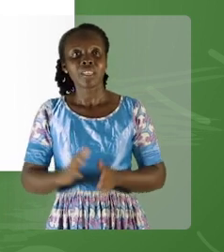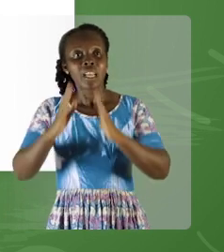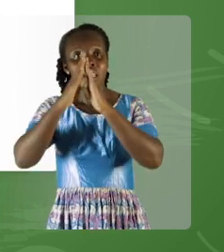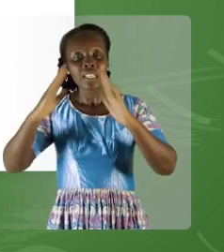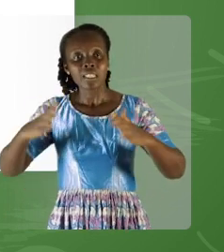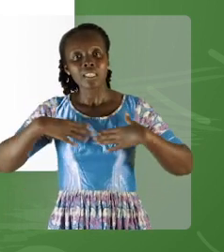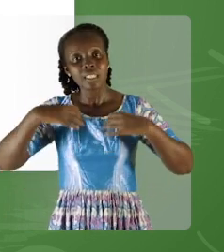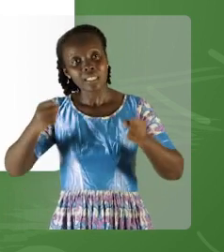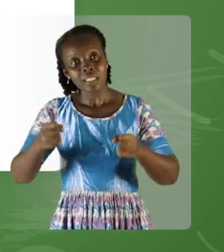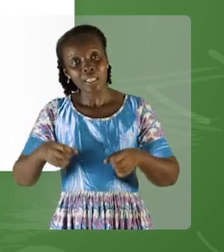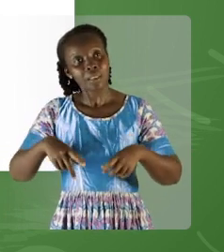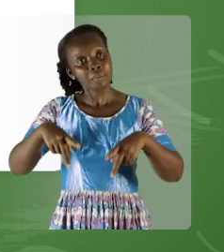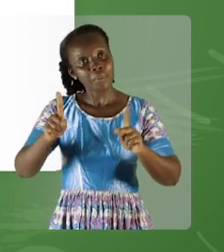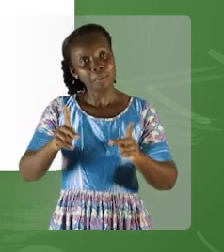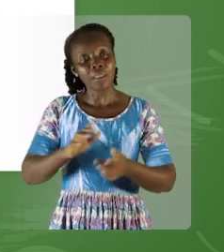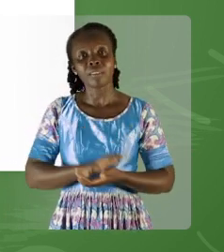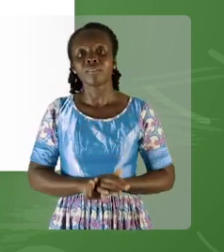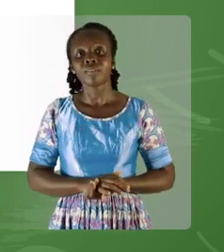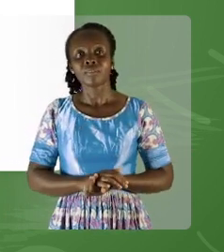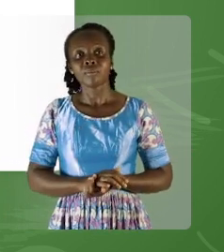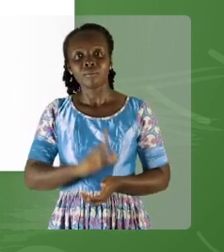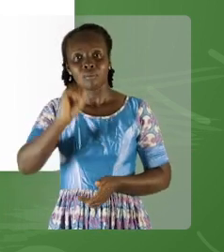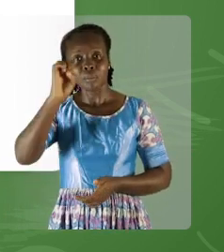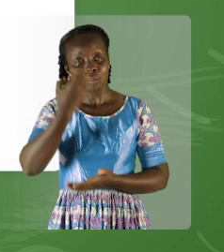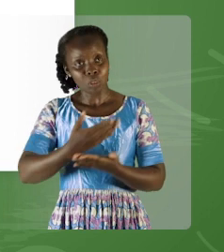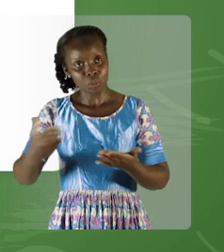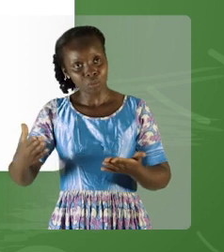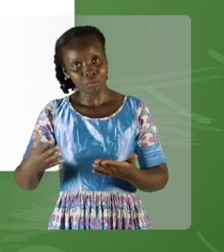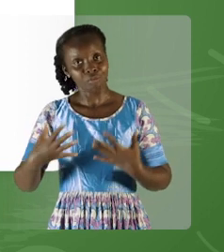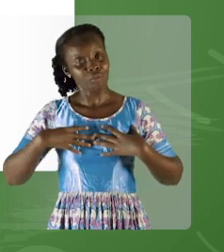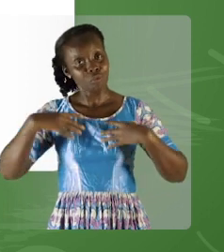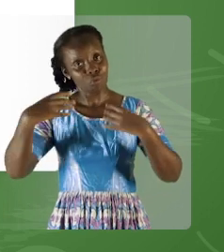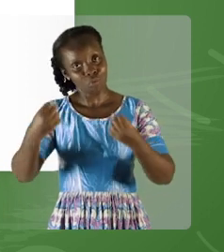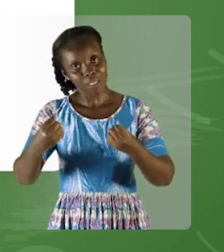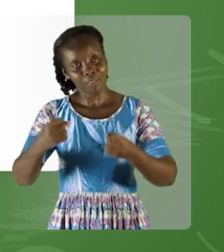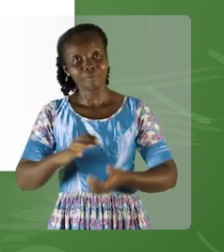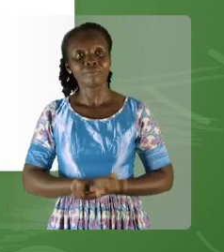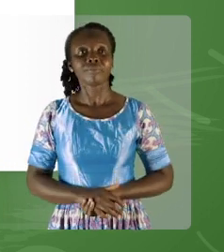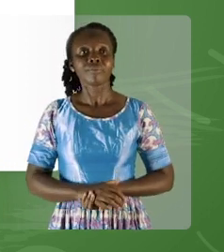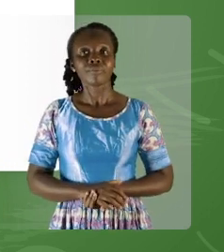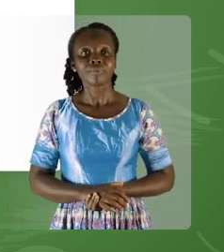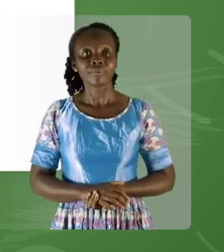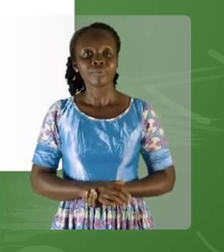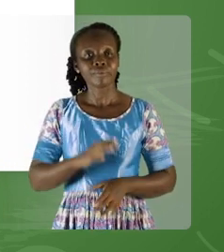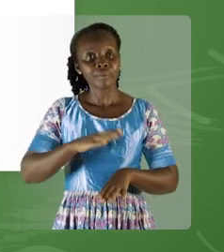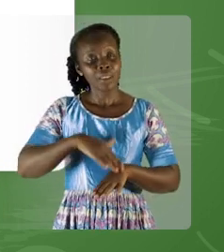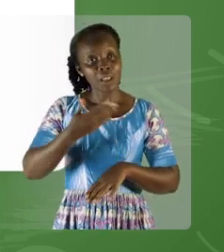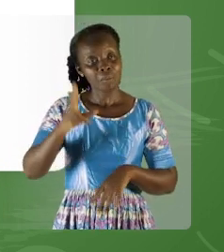le centre de santé permet, premièrement, de se soigner.